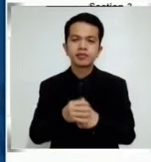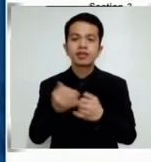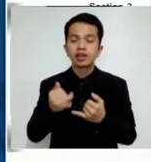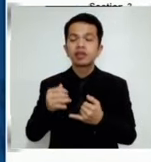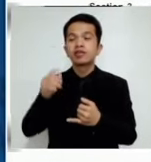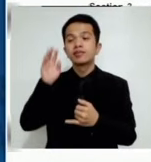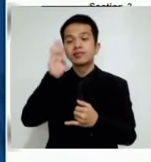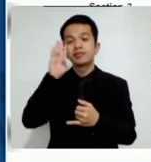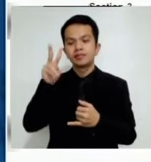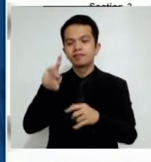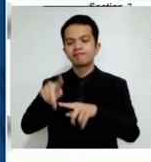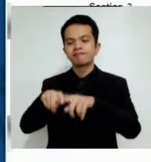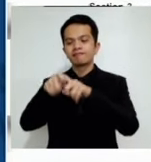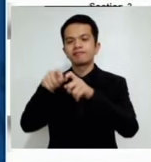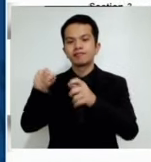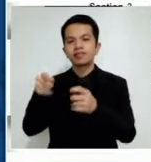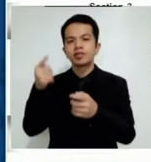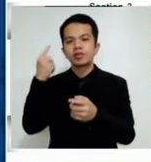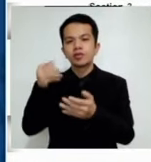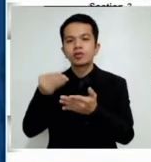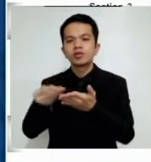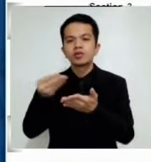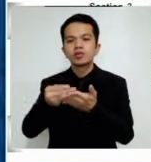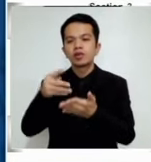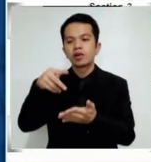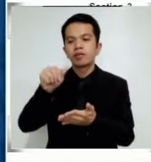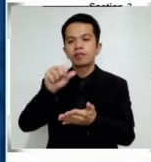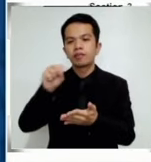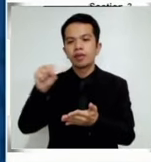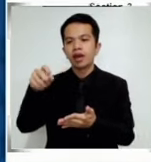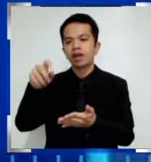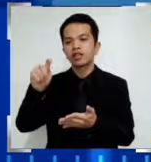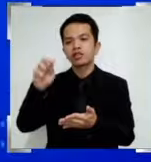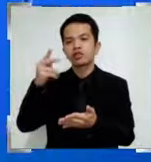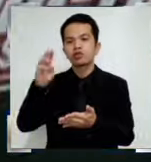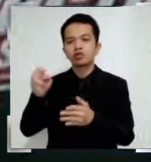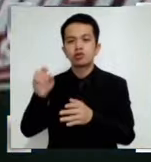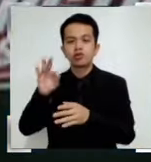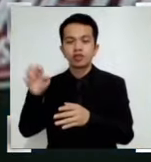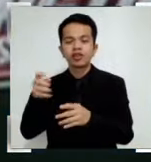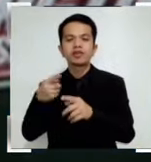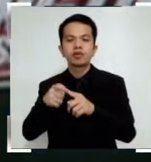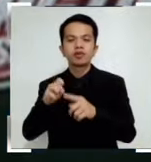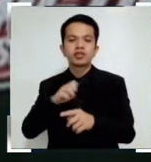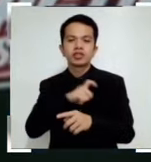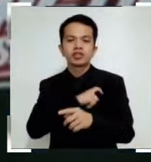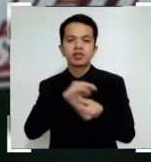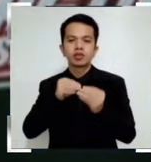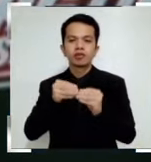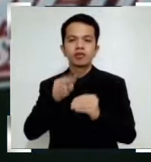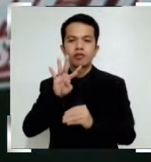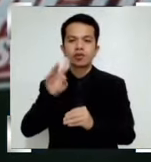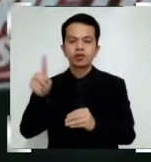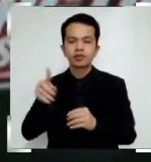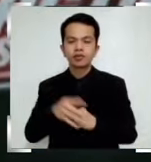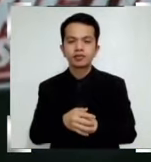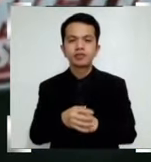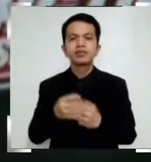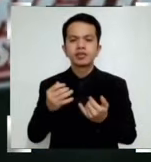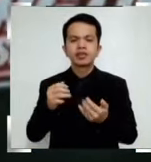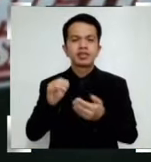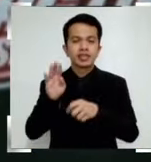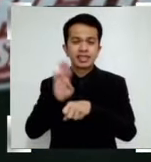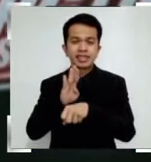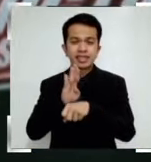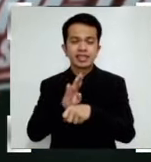paniningil ng pass-through fee sa mga delivery truck alinsunod sa Executive Order 41. To ease the doing business and to lower the cost